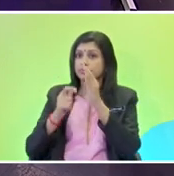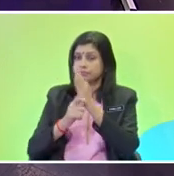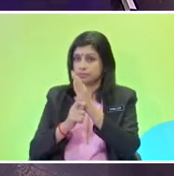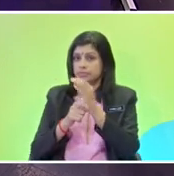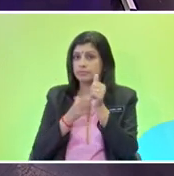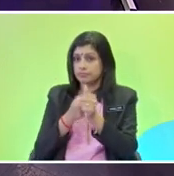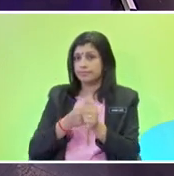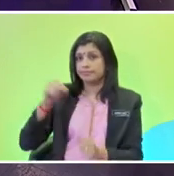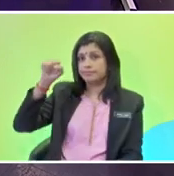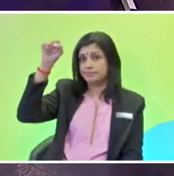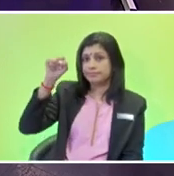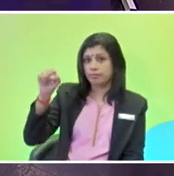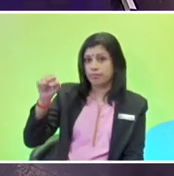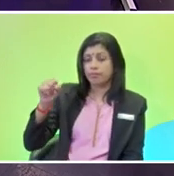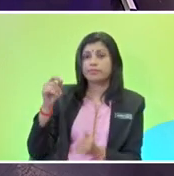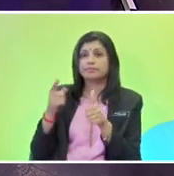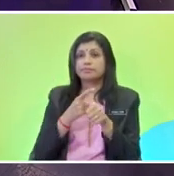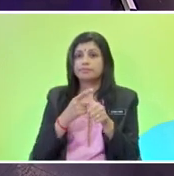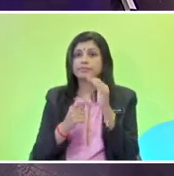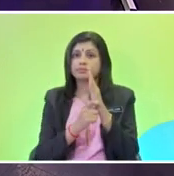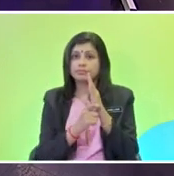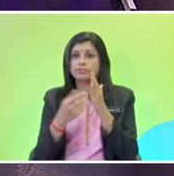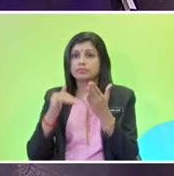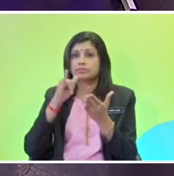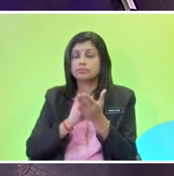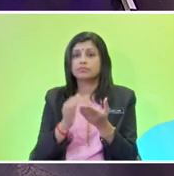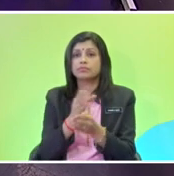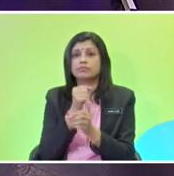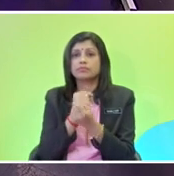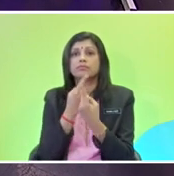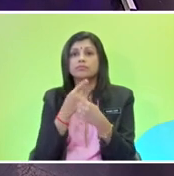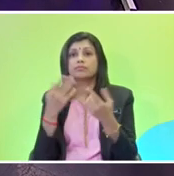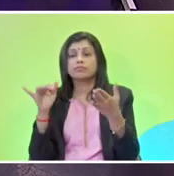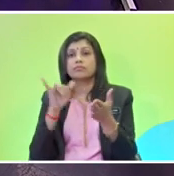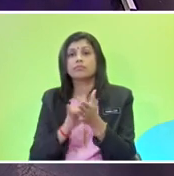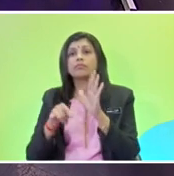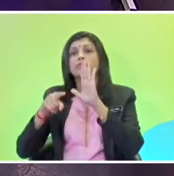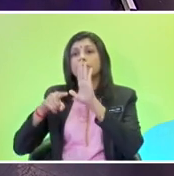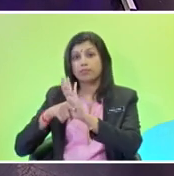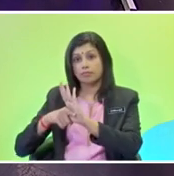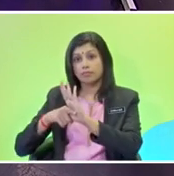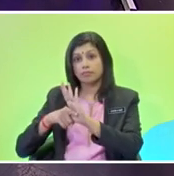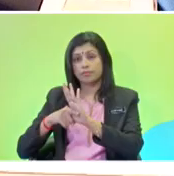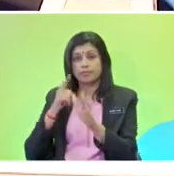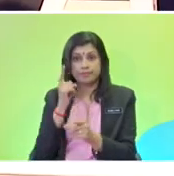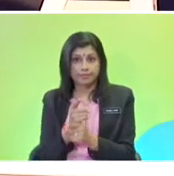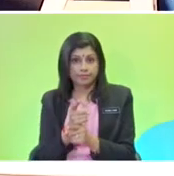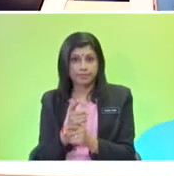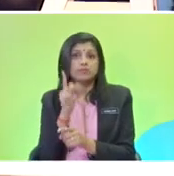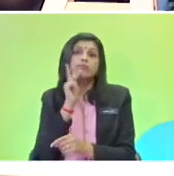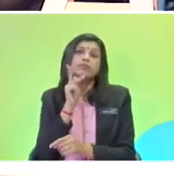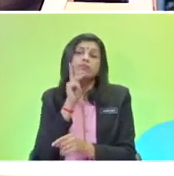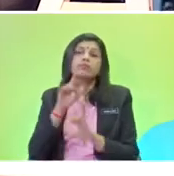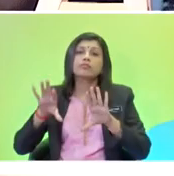nombor. Dan tengok Kak Fika. Kak Fika kita dia buat terbalik